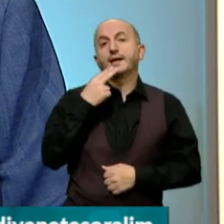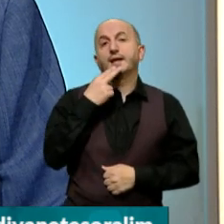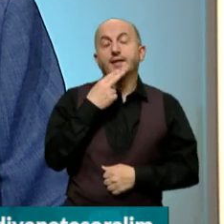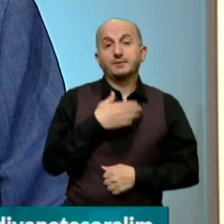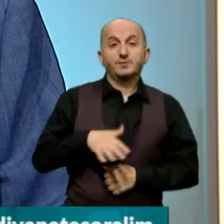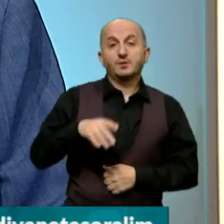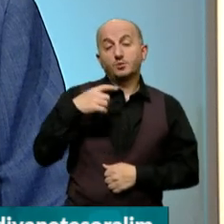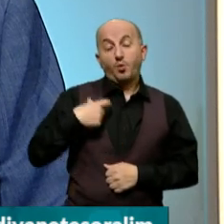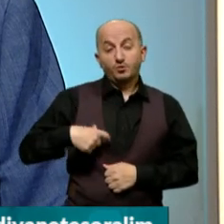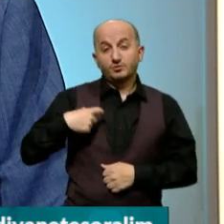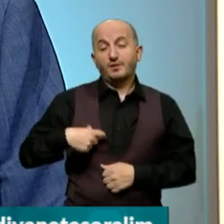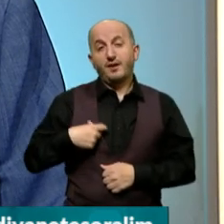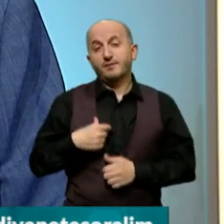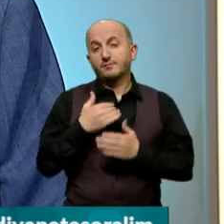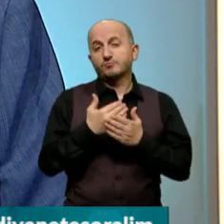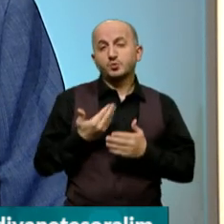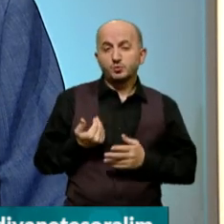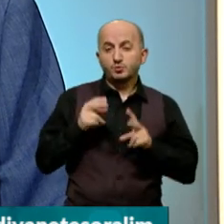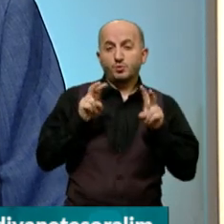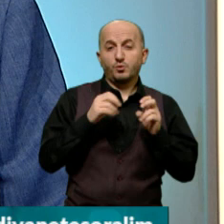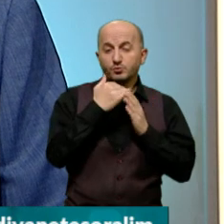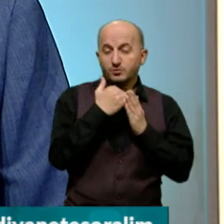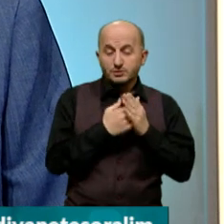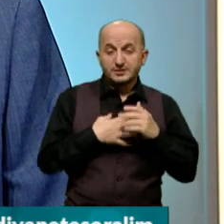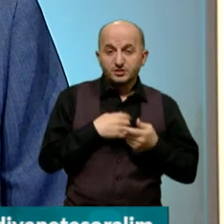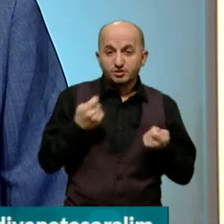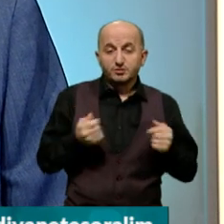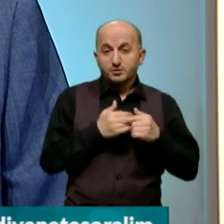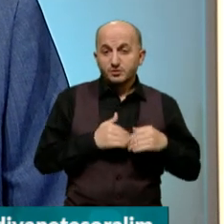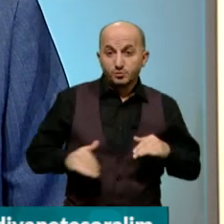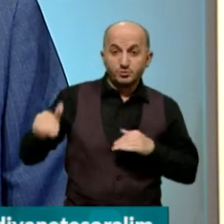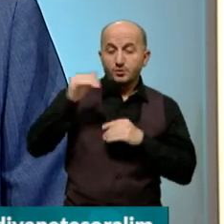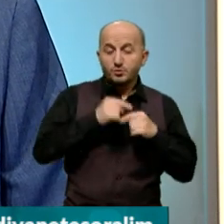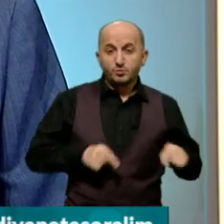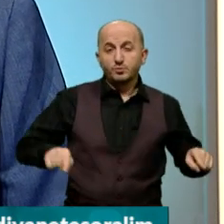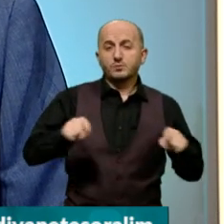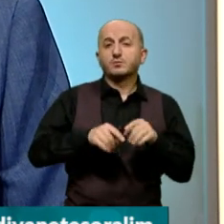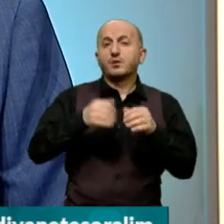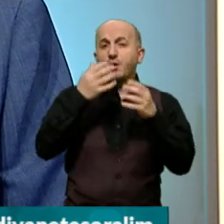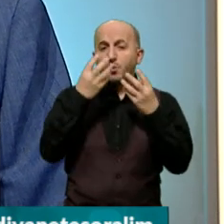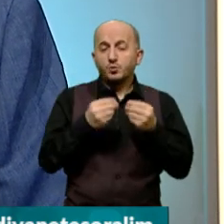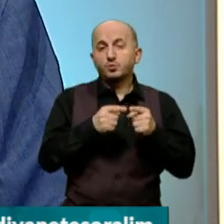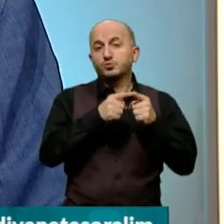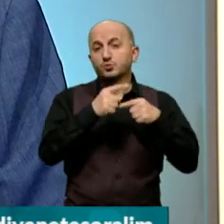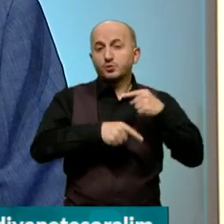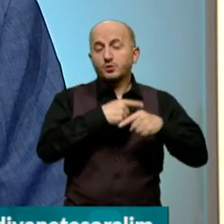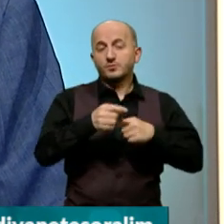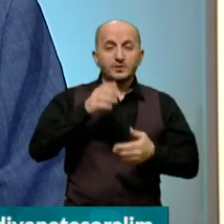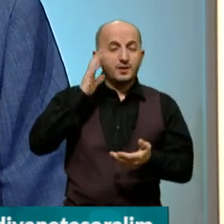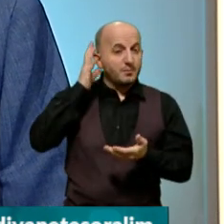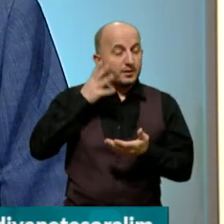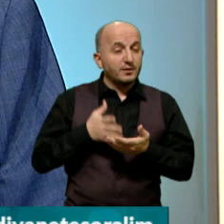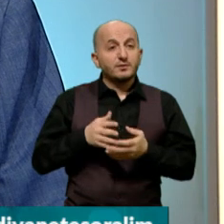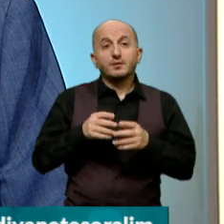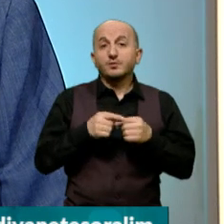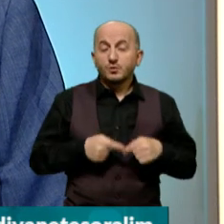özel halleriyle ilgili bu süt konularını Din İşleri Yüksek Kurulu'nda kaldığımız dönemde İbadetler Komisyonu olarak